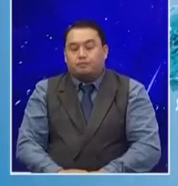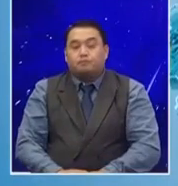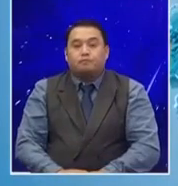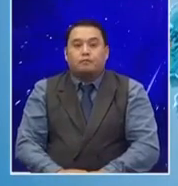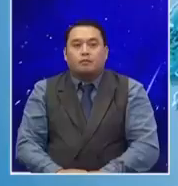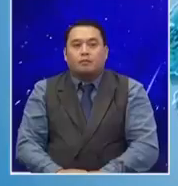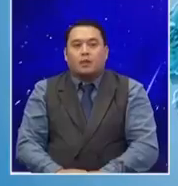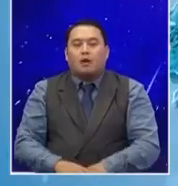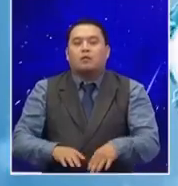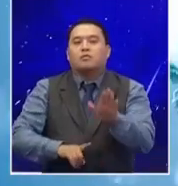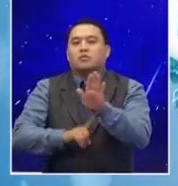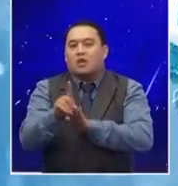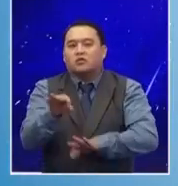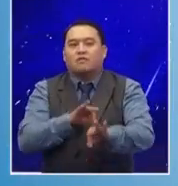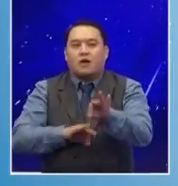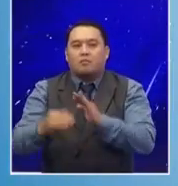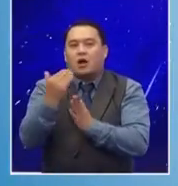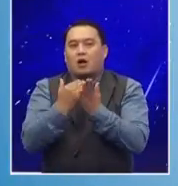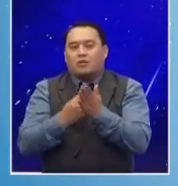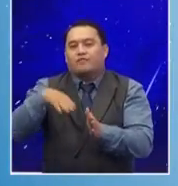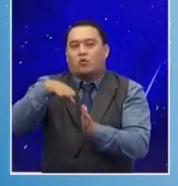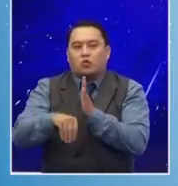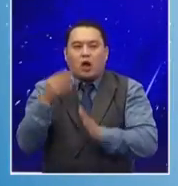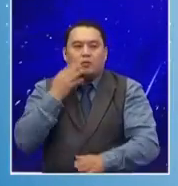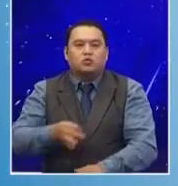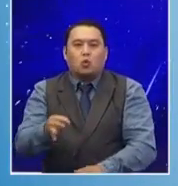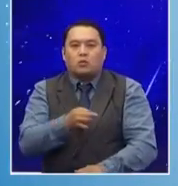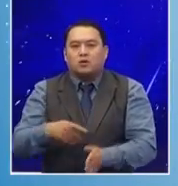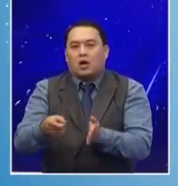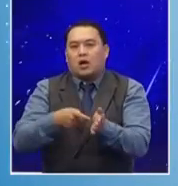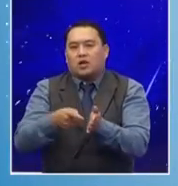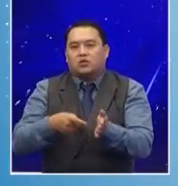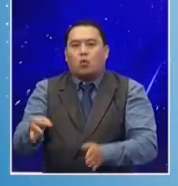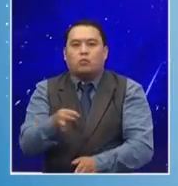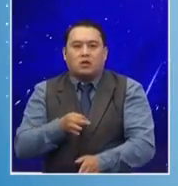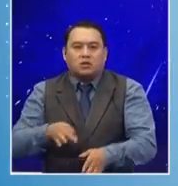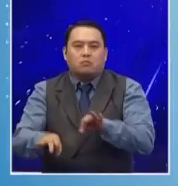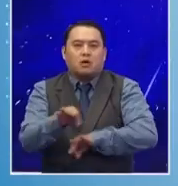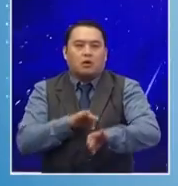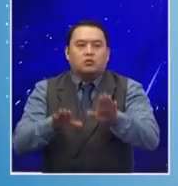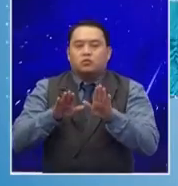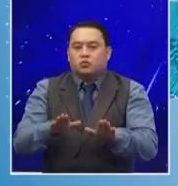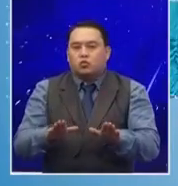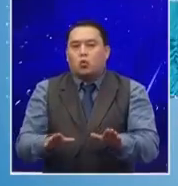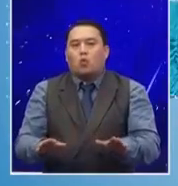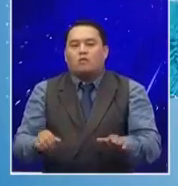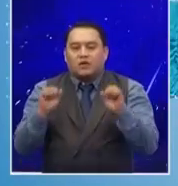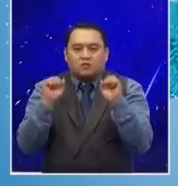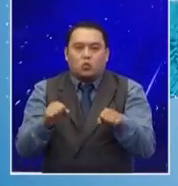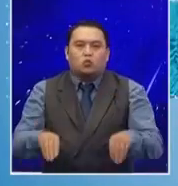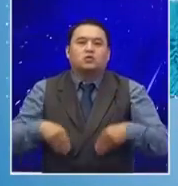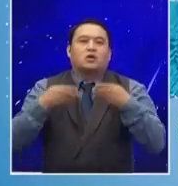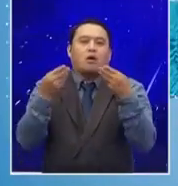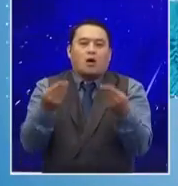число пилотных регионов, где реализуется программа, входят Алматинская и Карагандинская области. Проект не только дает неограниченные возможности